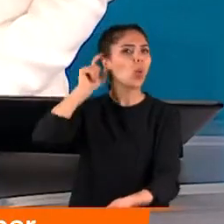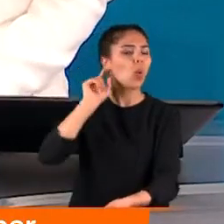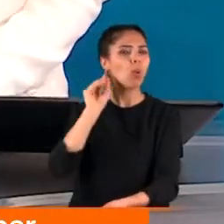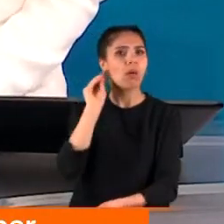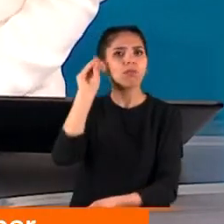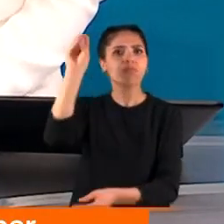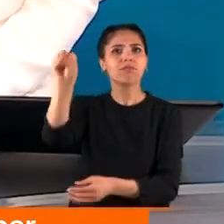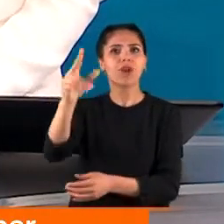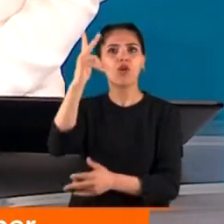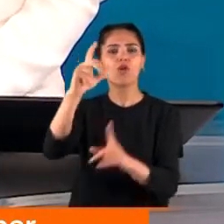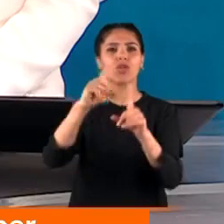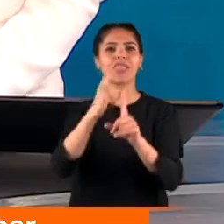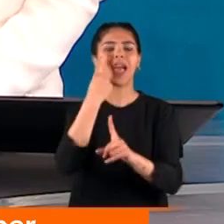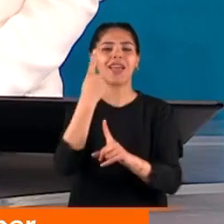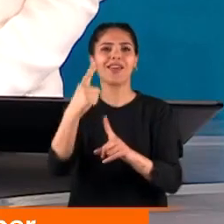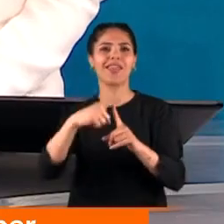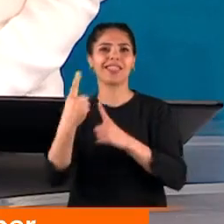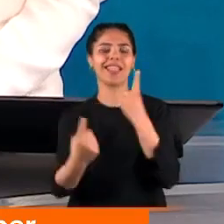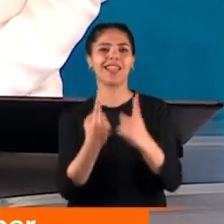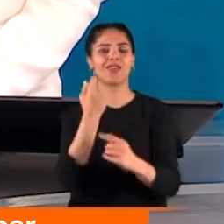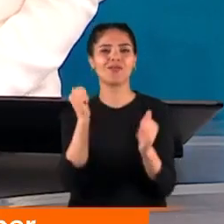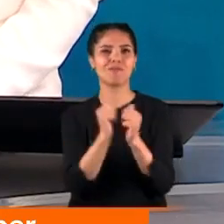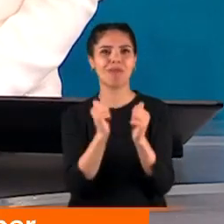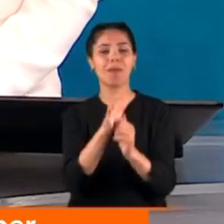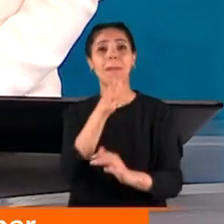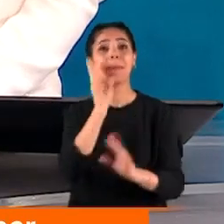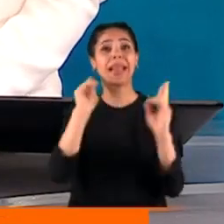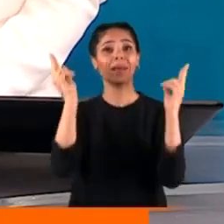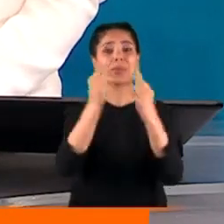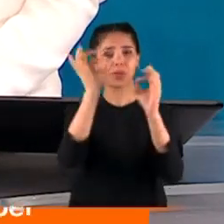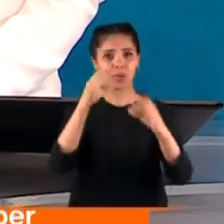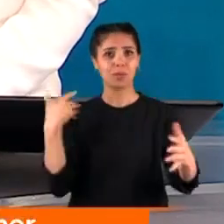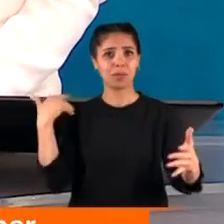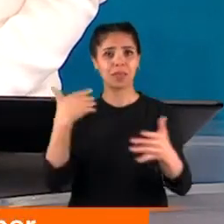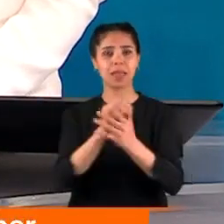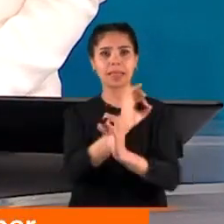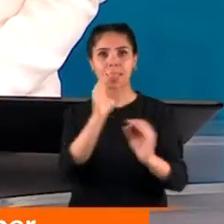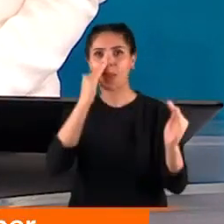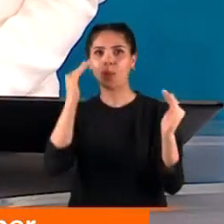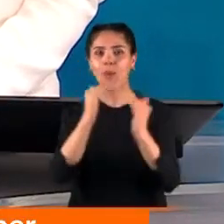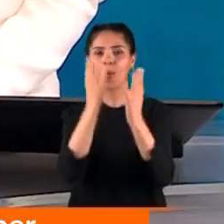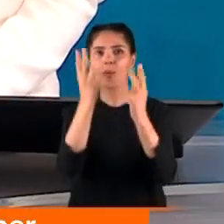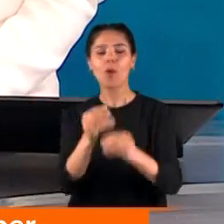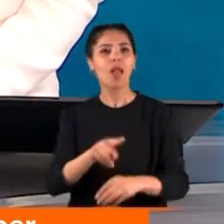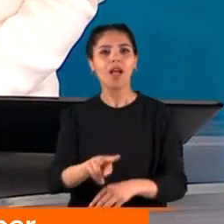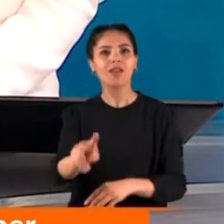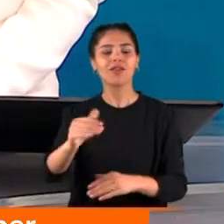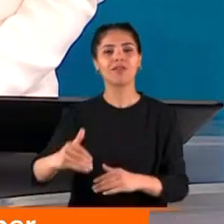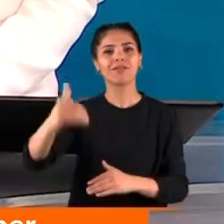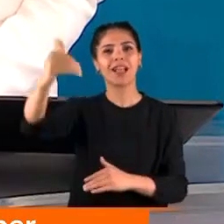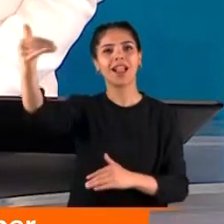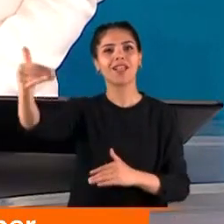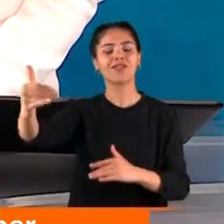edildi birlikte üç boyutlu yazıcı teknolojisi kullanarak bilim Dünyası şimdiye kadar tam uyum sağlayan yöntemin